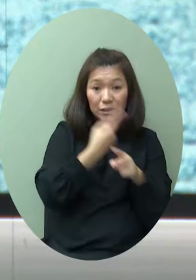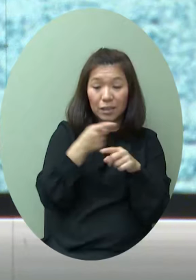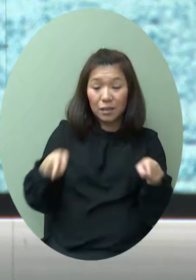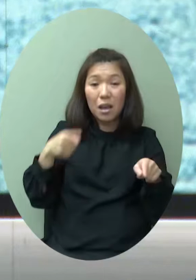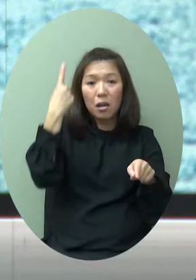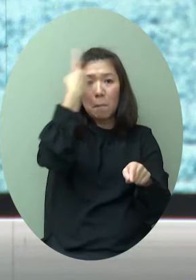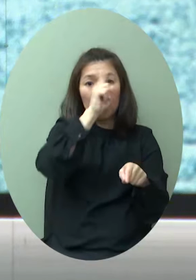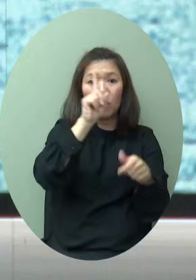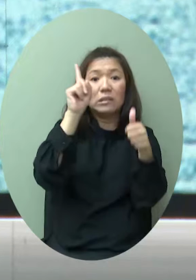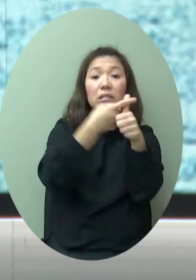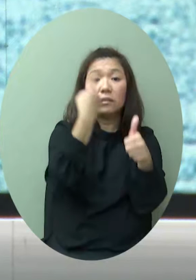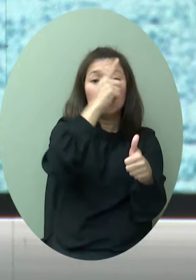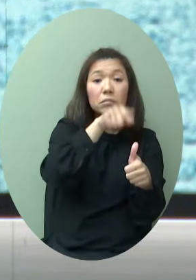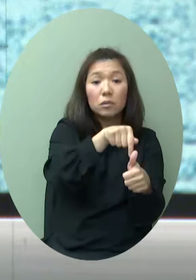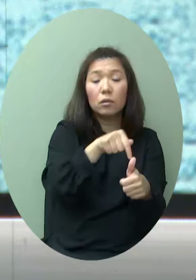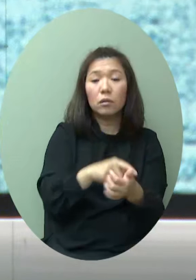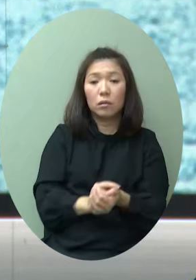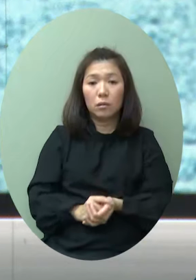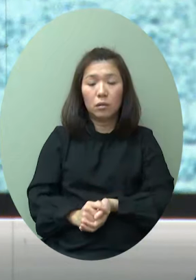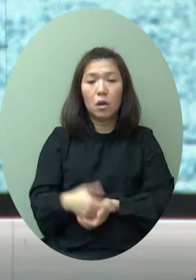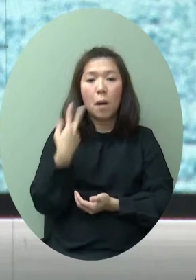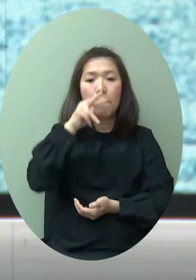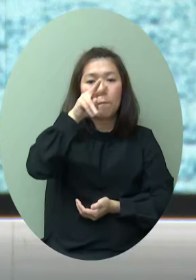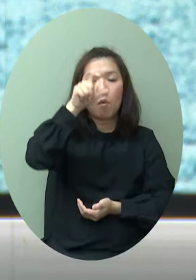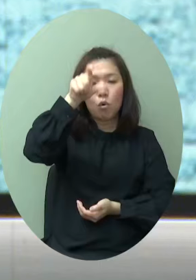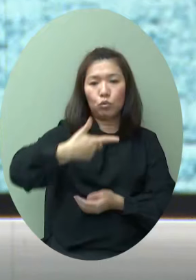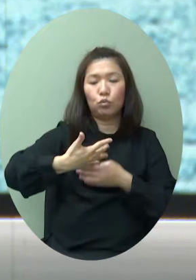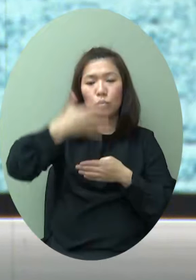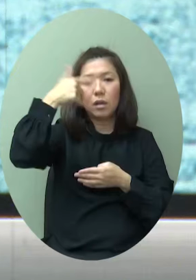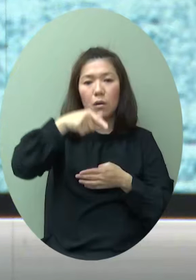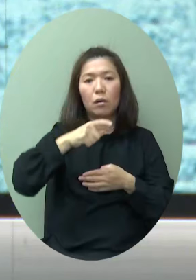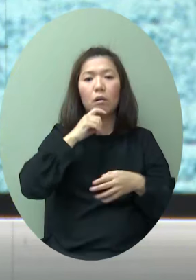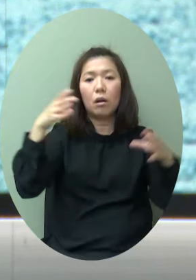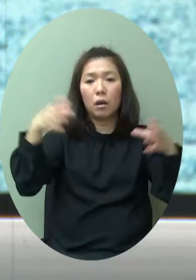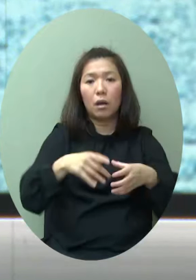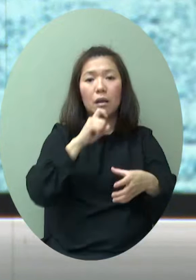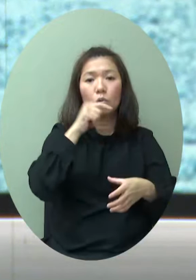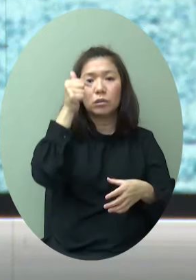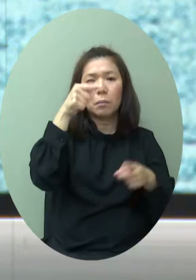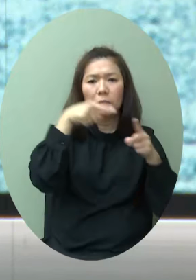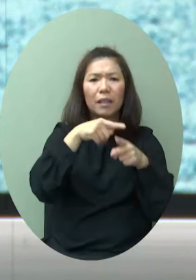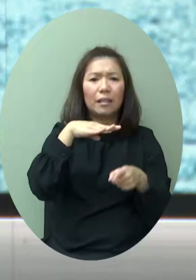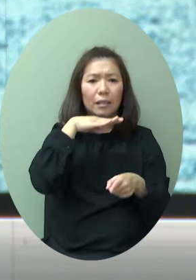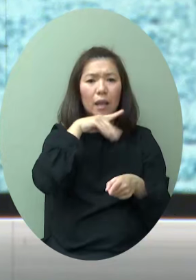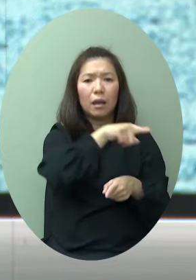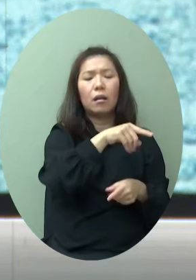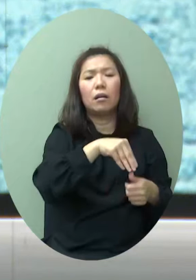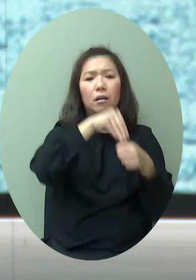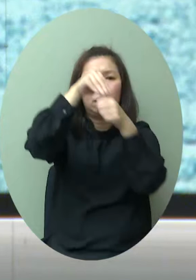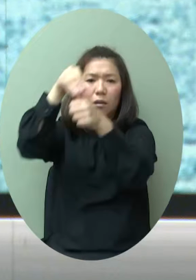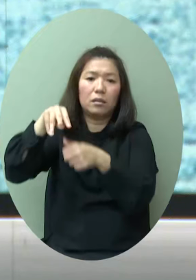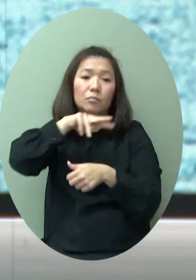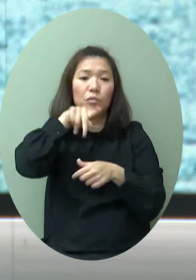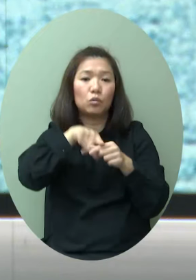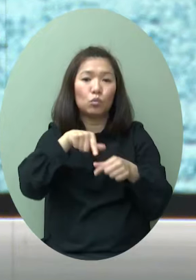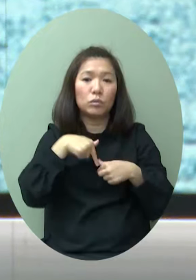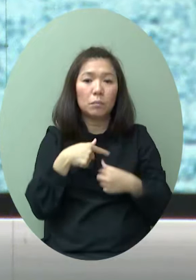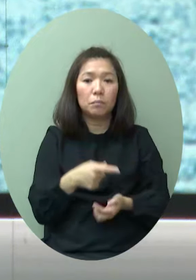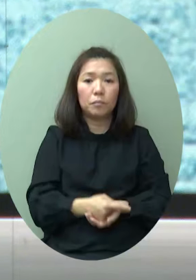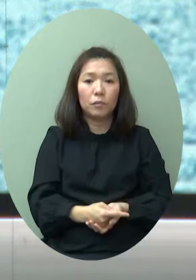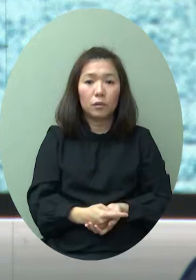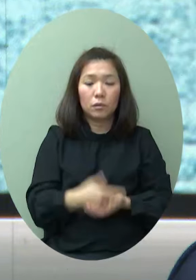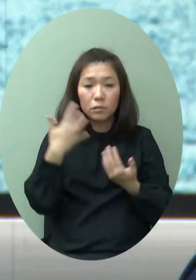源頭啦？同埋頭先有提到望月樓有即係羣組入邊有10個人係等緊入呢一個檢疫中心啦，有冇話